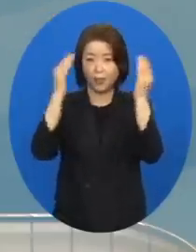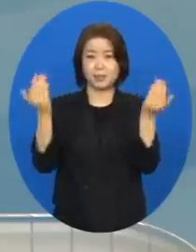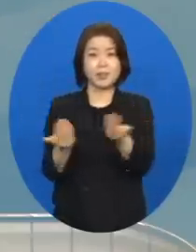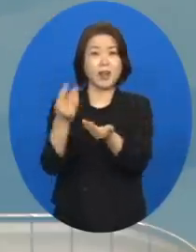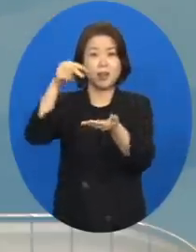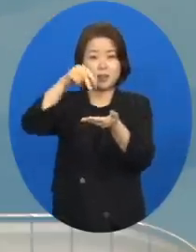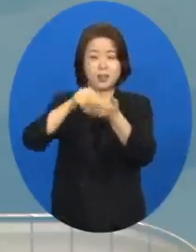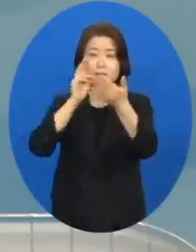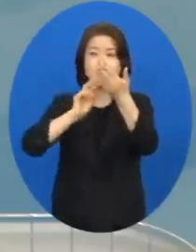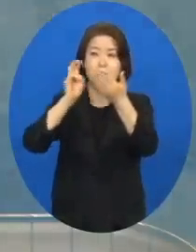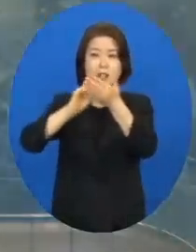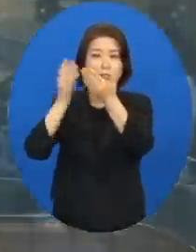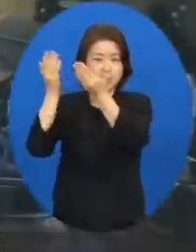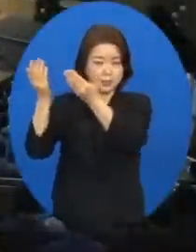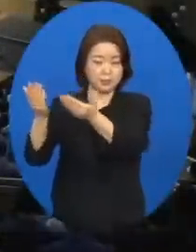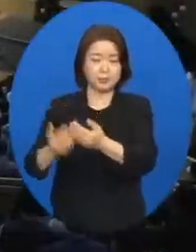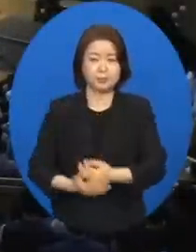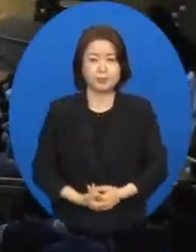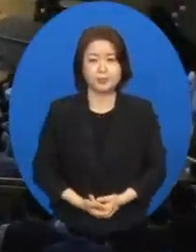일어나서서 찬양하겠습니다.